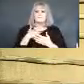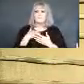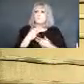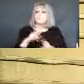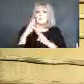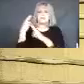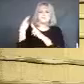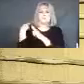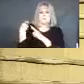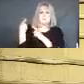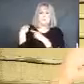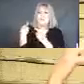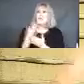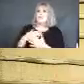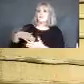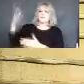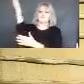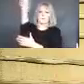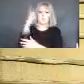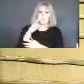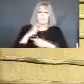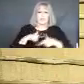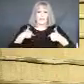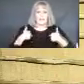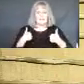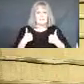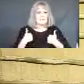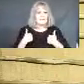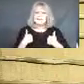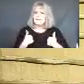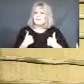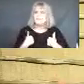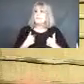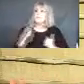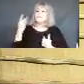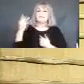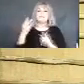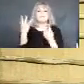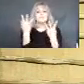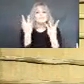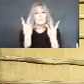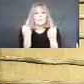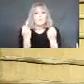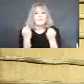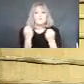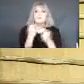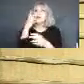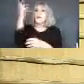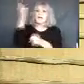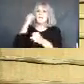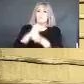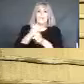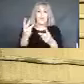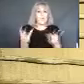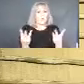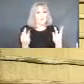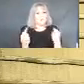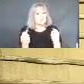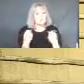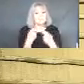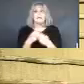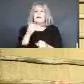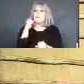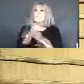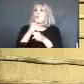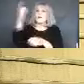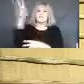om vir die Here te lewe. Dit is nie 'n verpligting nie, dit is 'n vernuwing. God is besig om ons nuut te maak. Hy is